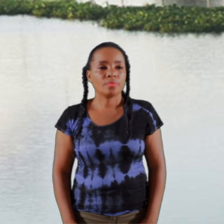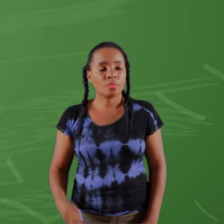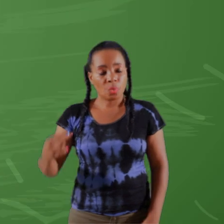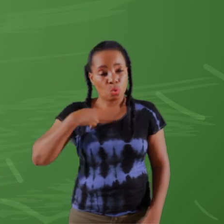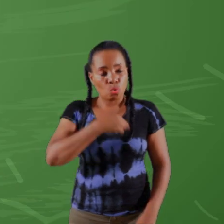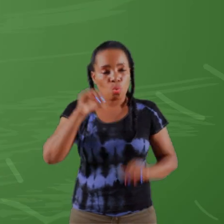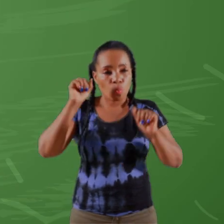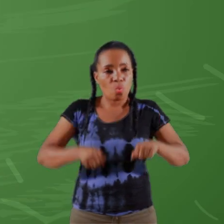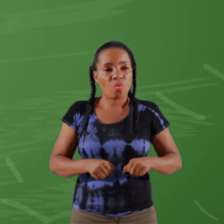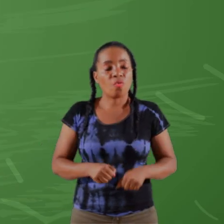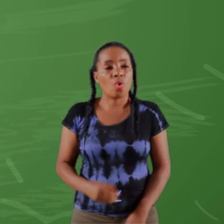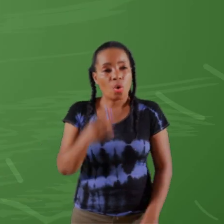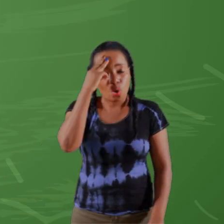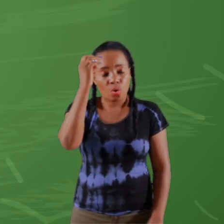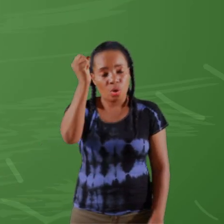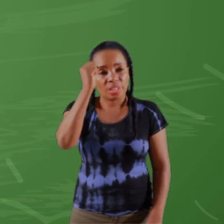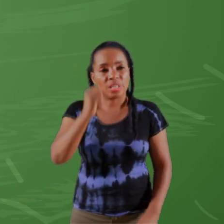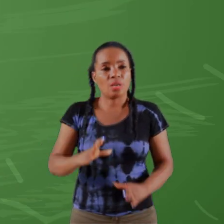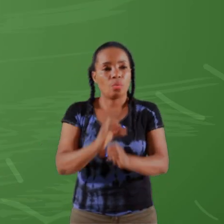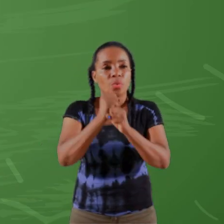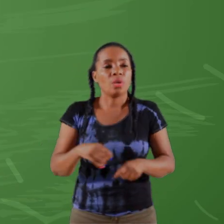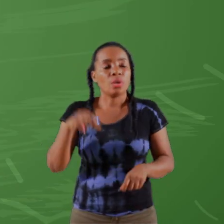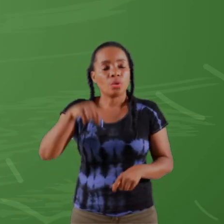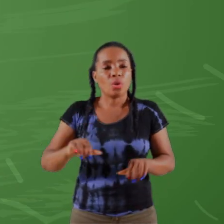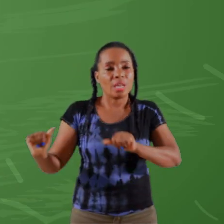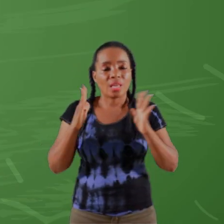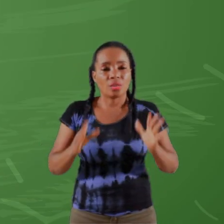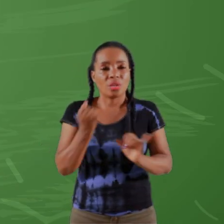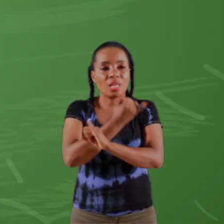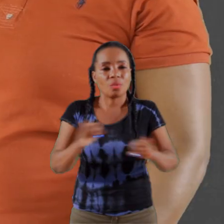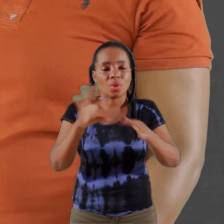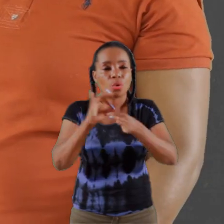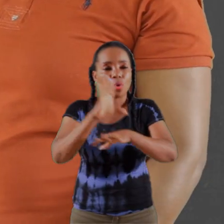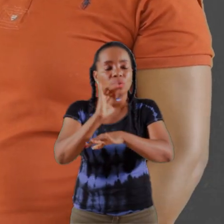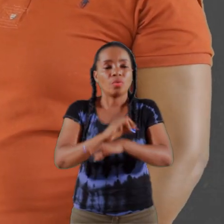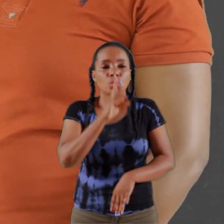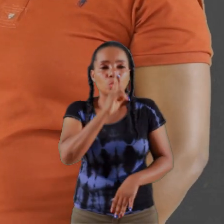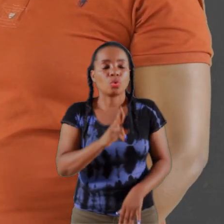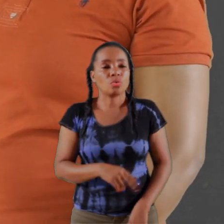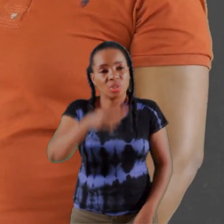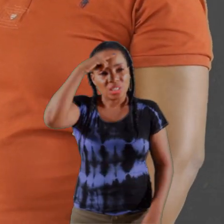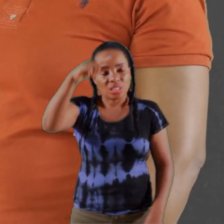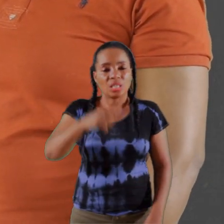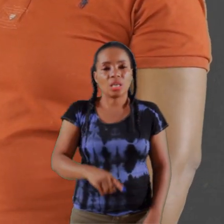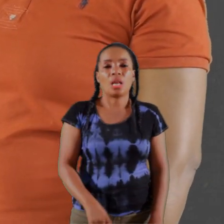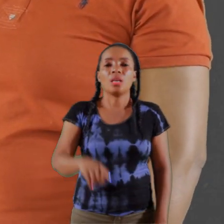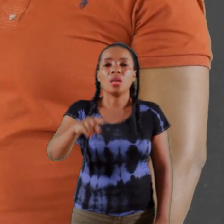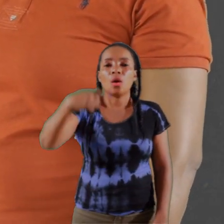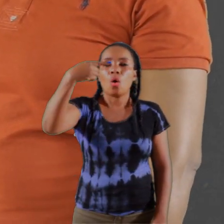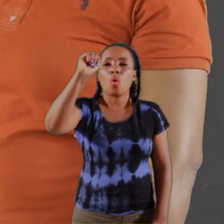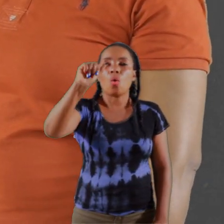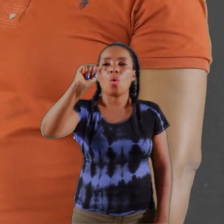résumé, nous pouvons retenir que les acteurs de l'indépendance de la Côte d'Ivoire sont le général de Gaulle et les gouverneurs des